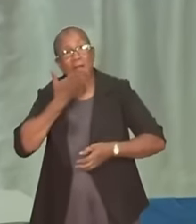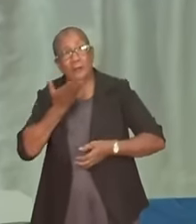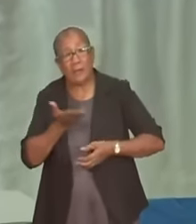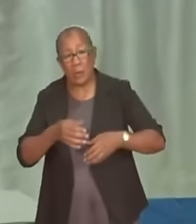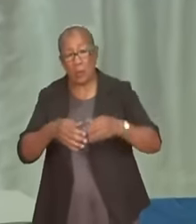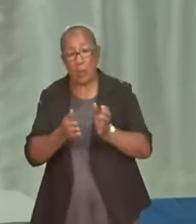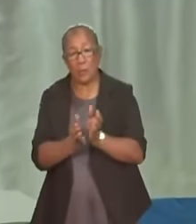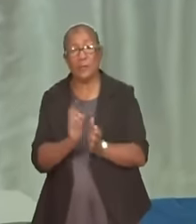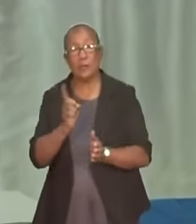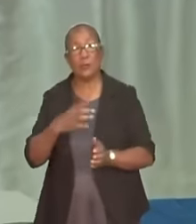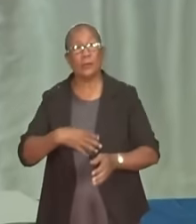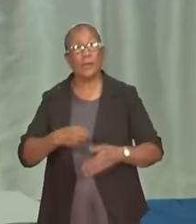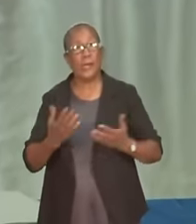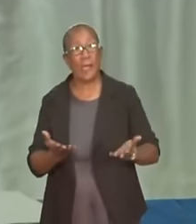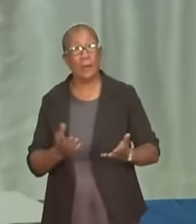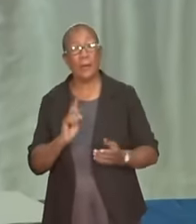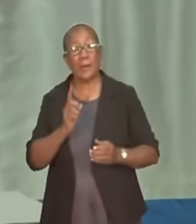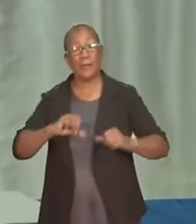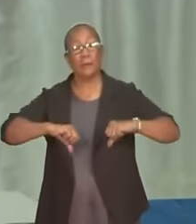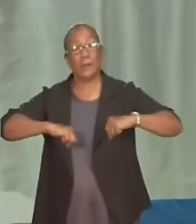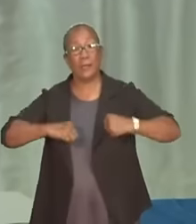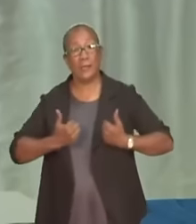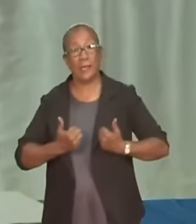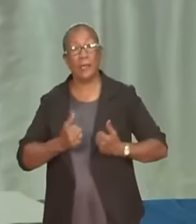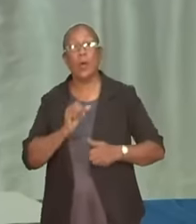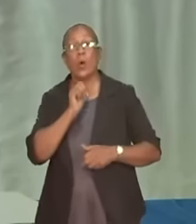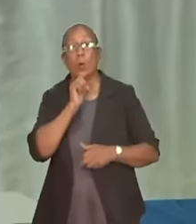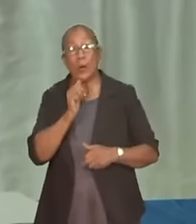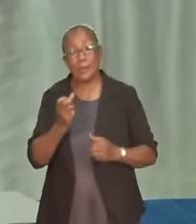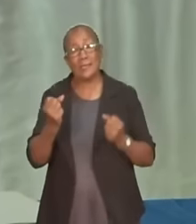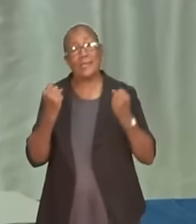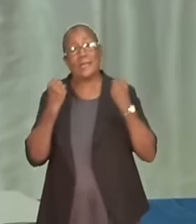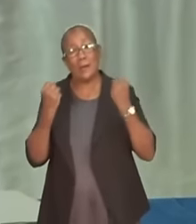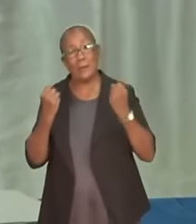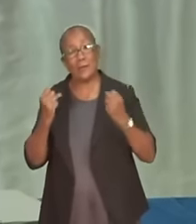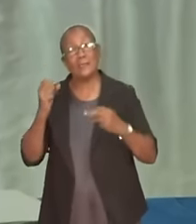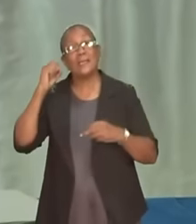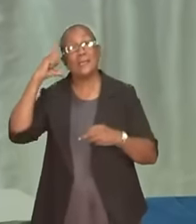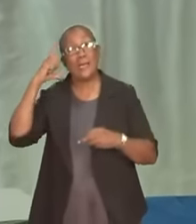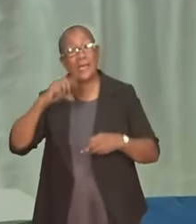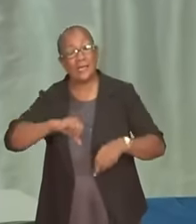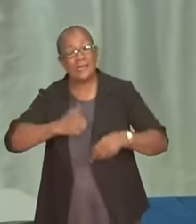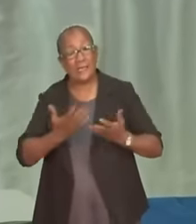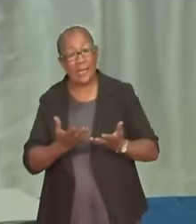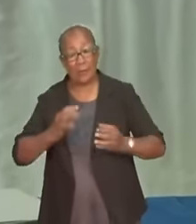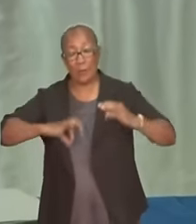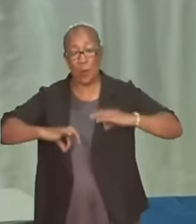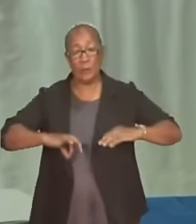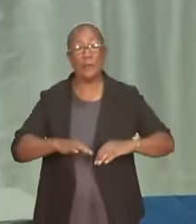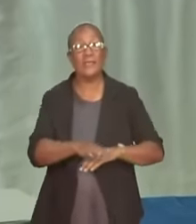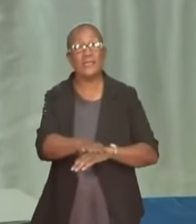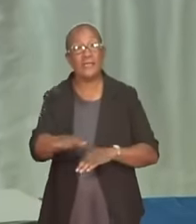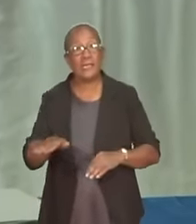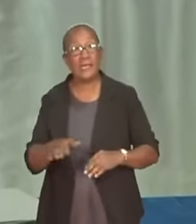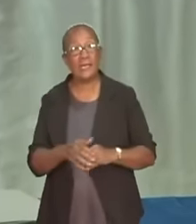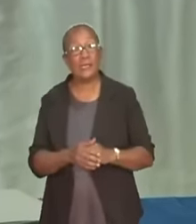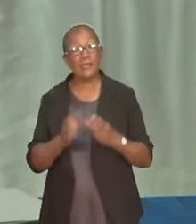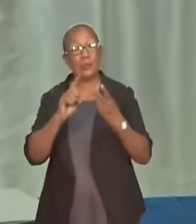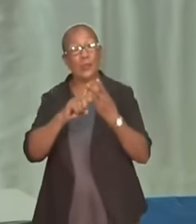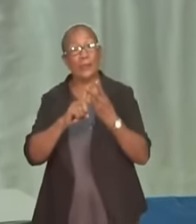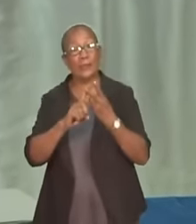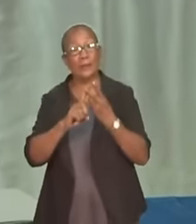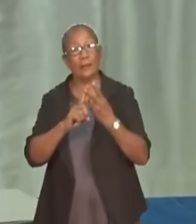hebben. Maar het begint met wat is die capaciteit zelf op de ministeries. Tweede